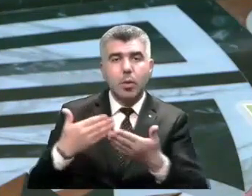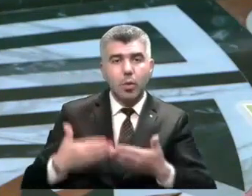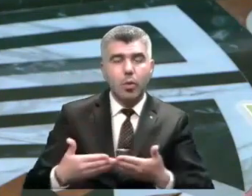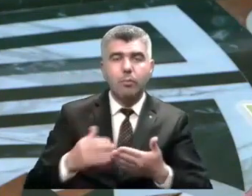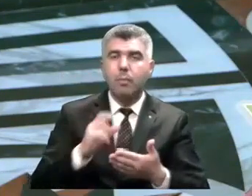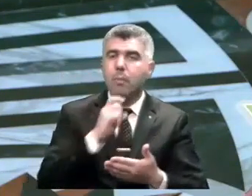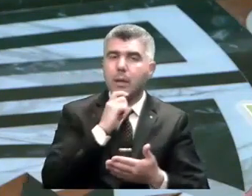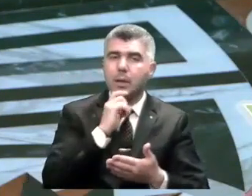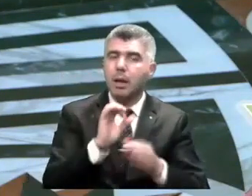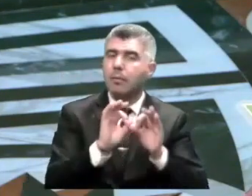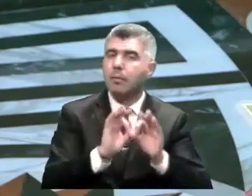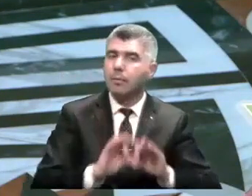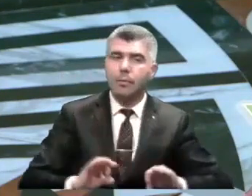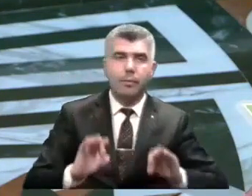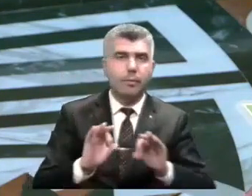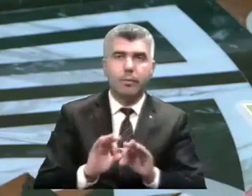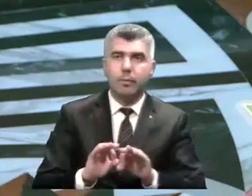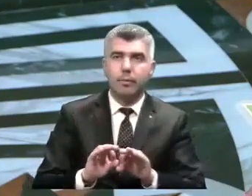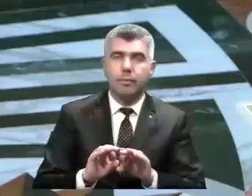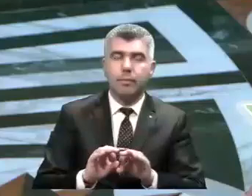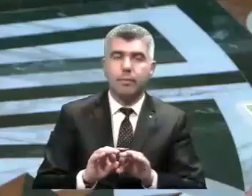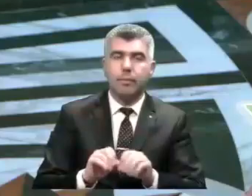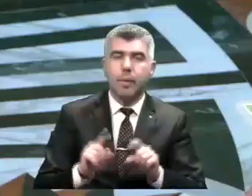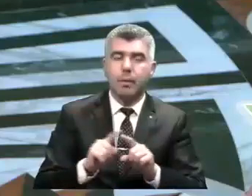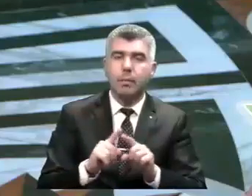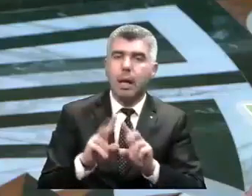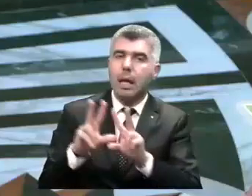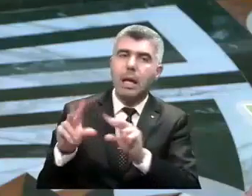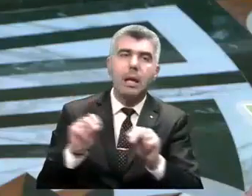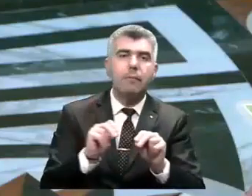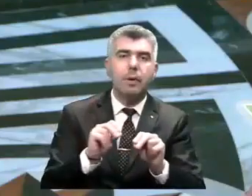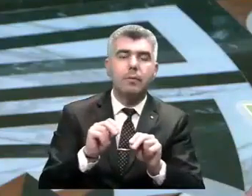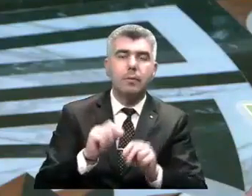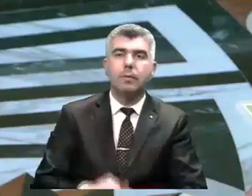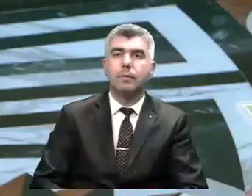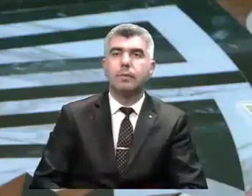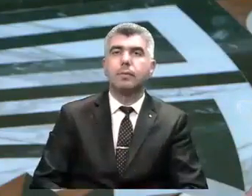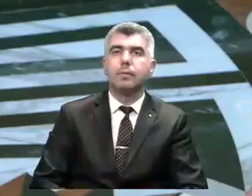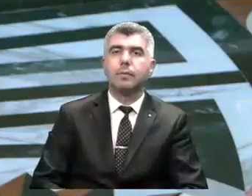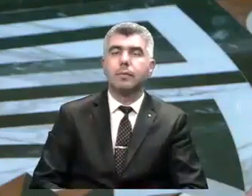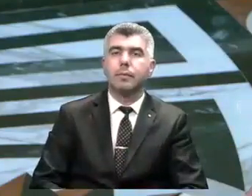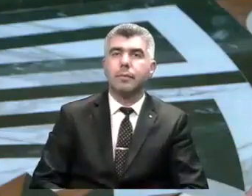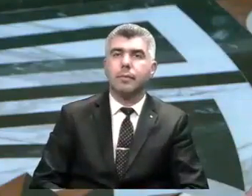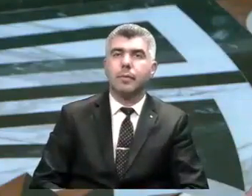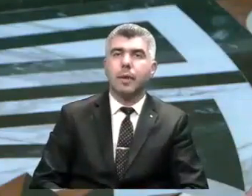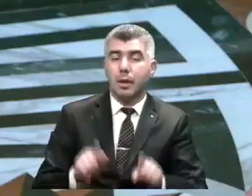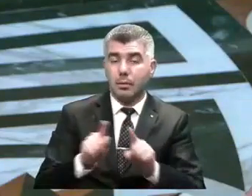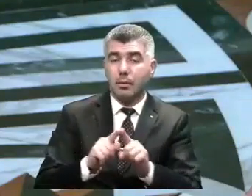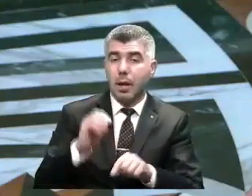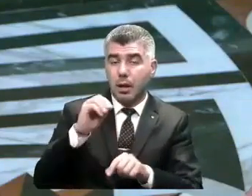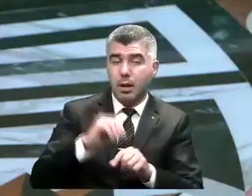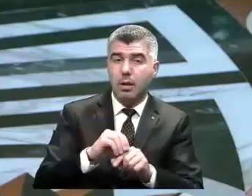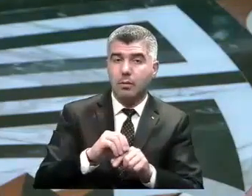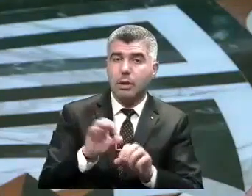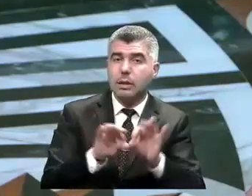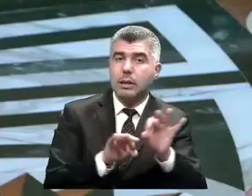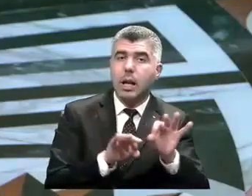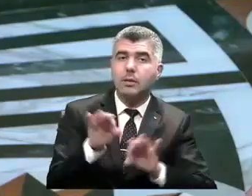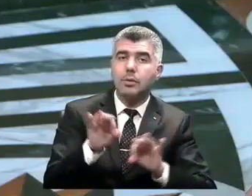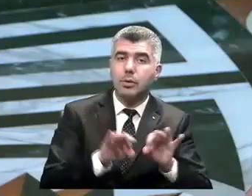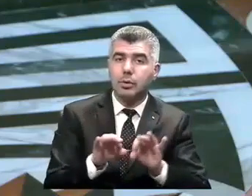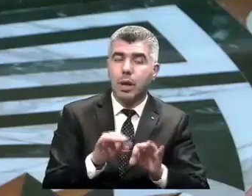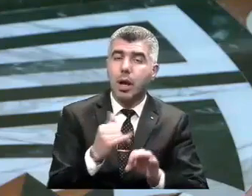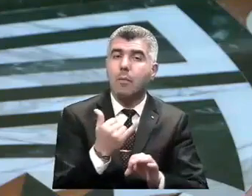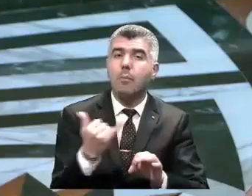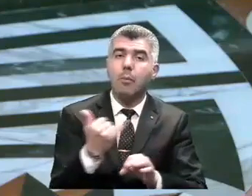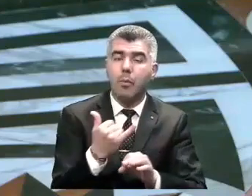ومازال ما وصلناش، مازالين حنايا في نفس المستوى. ونبغي نذكر بانه كاين محاور استراتيجيه ومحور جد